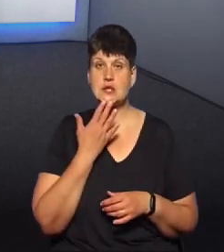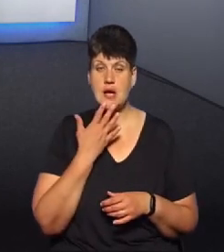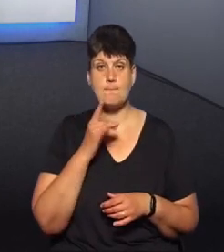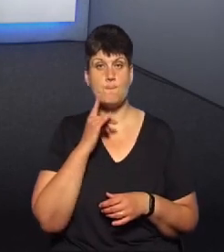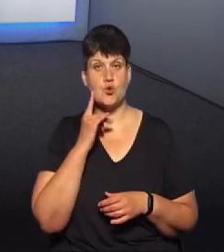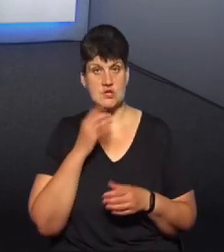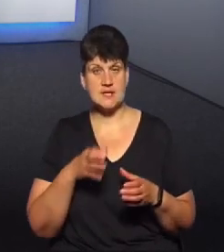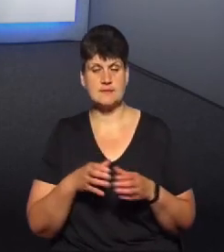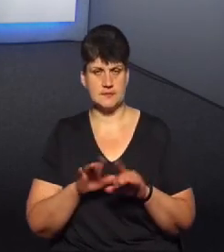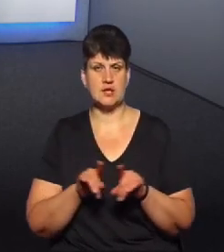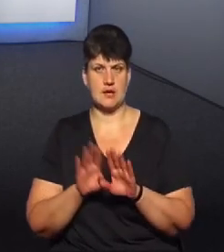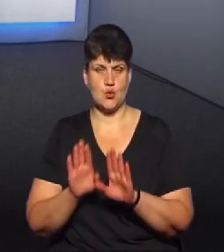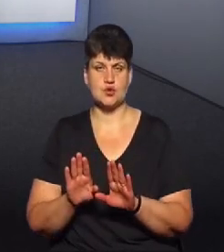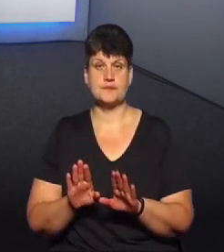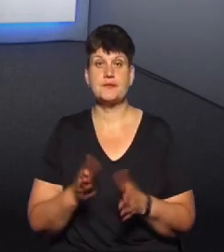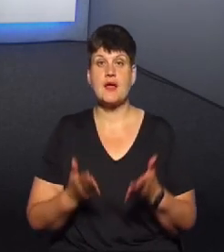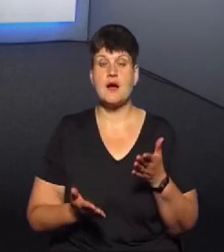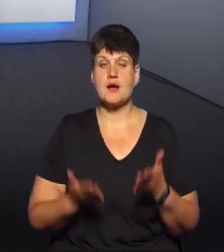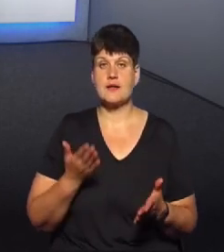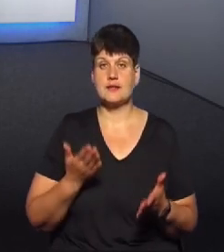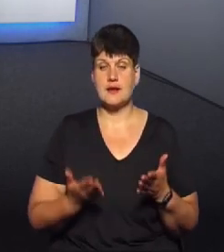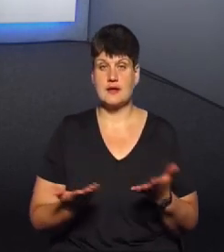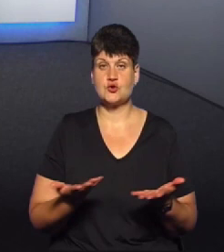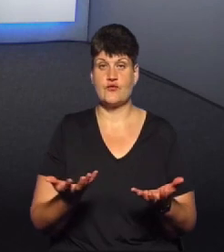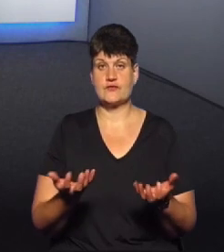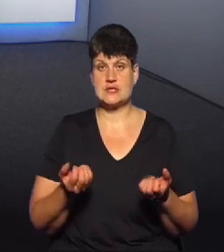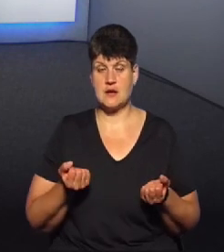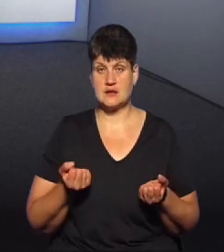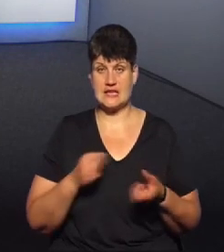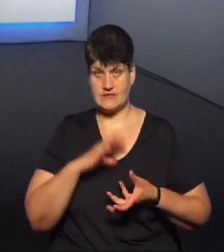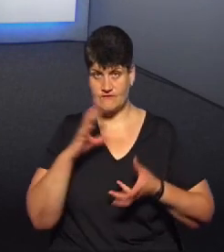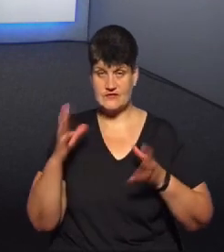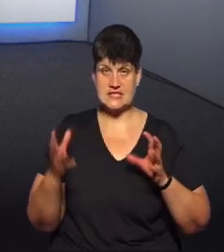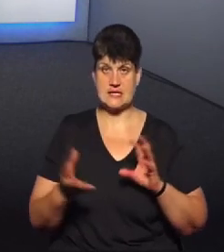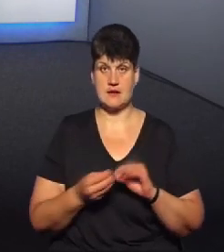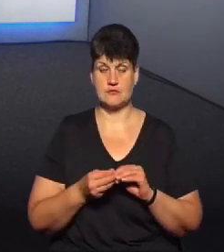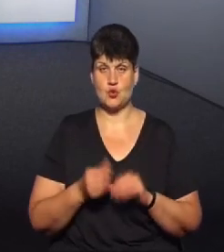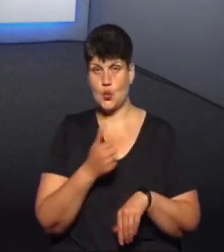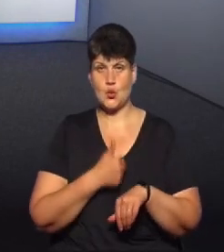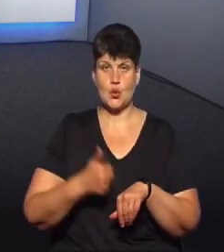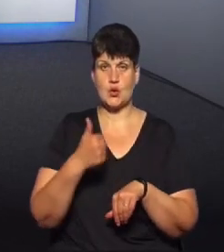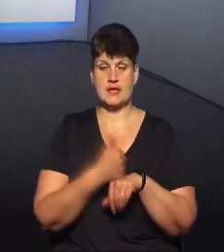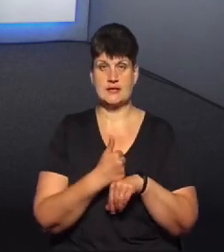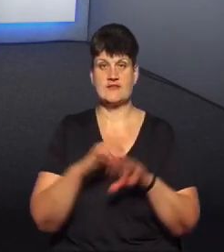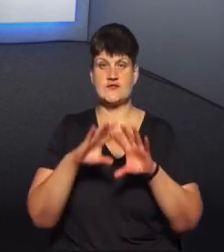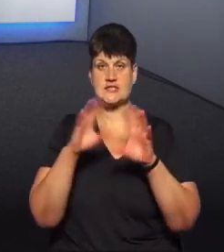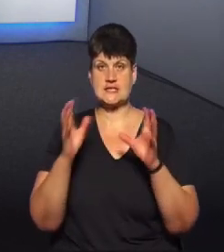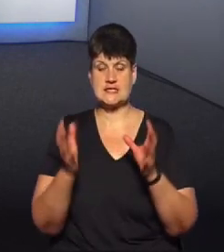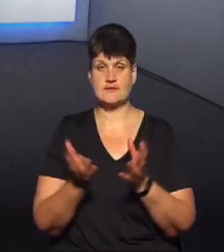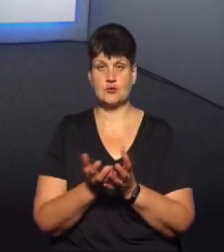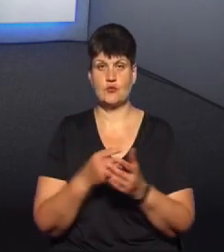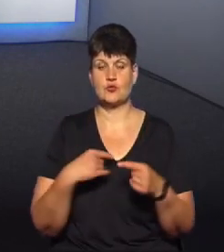також. Але якщо взяти в загальному, то лідери в світовому жіночому футболі – це